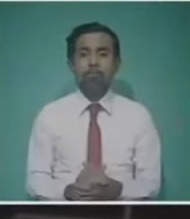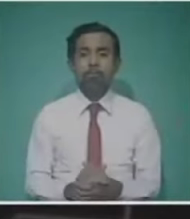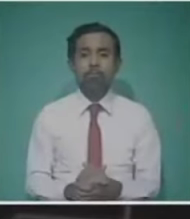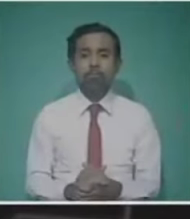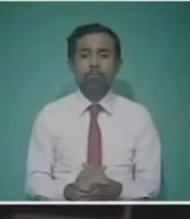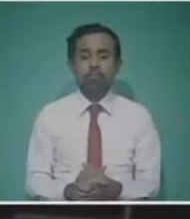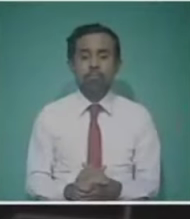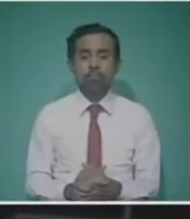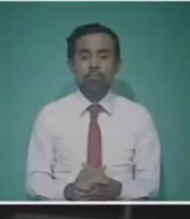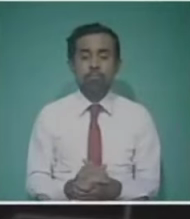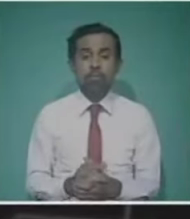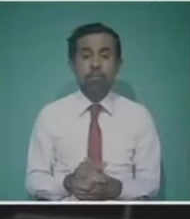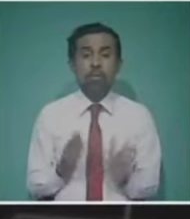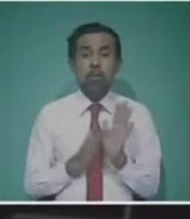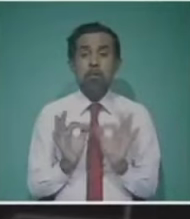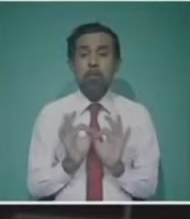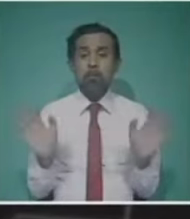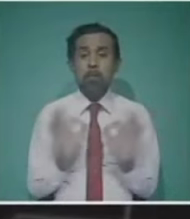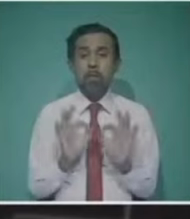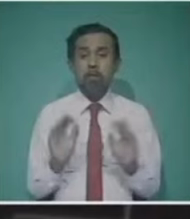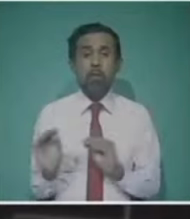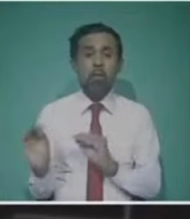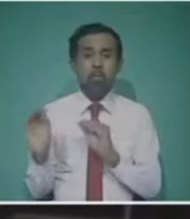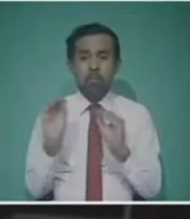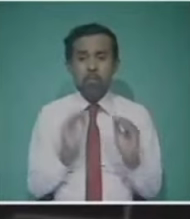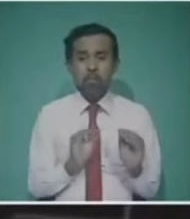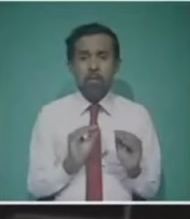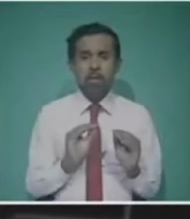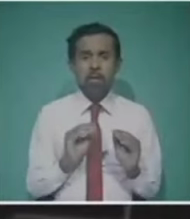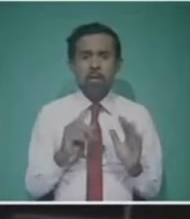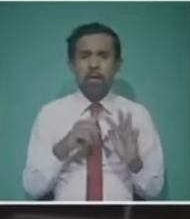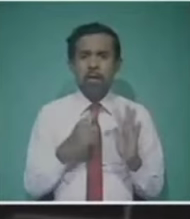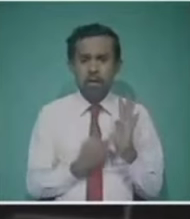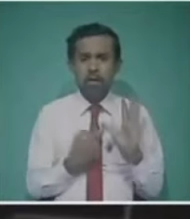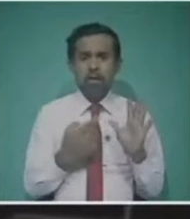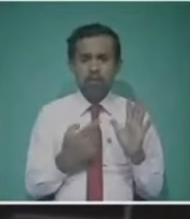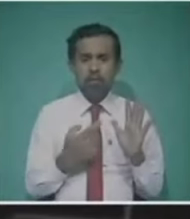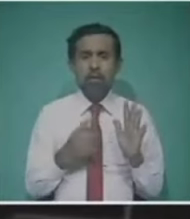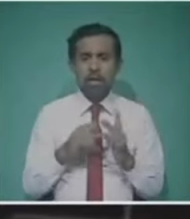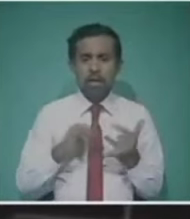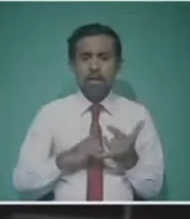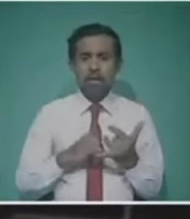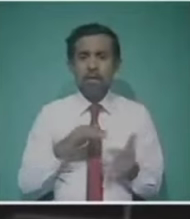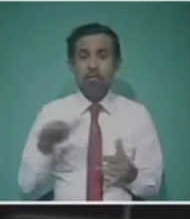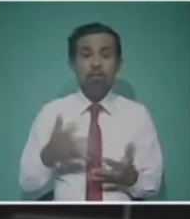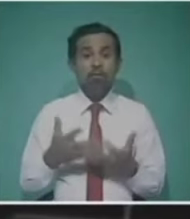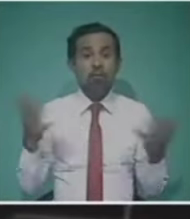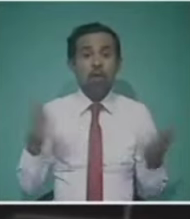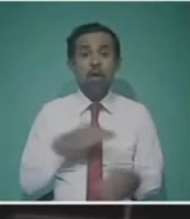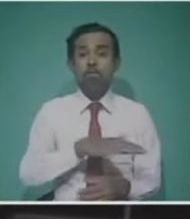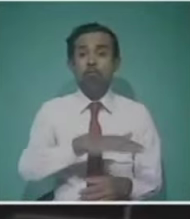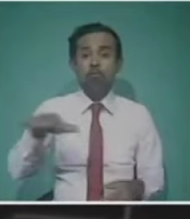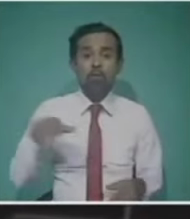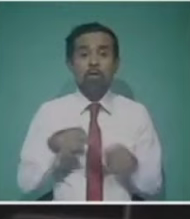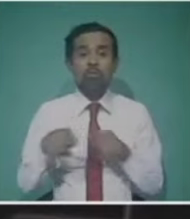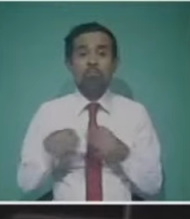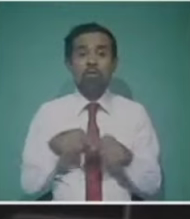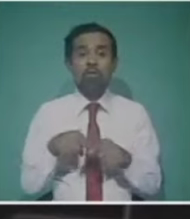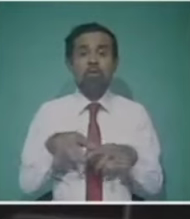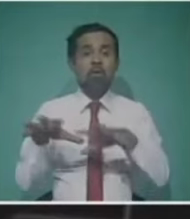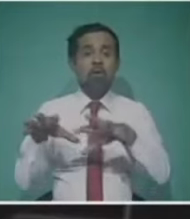குறிப்பிட்டதன் அடிப்படையிலே ஏறாவற்பட்டு செங்கலடி பிரதேசத்தில் தான் மிக அதிகமான காணிகள் கொள்ளையடிக்கப்பட்டிருக்கிறது. அந்த பகுதியில்